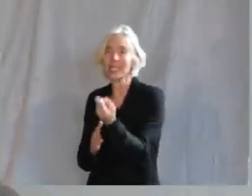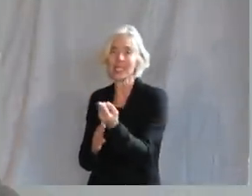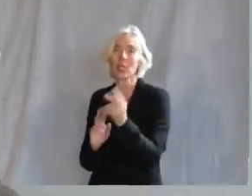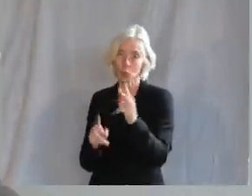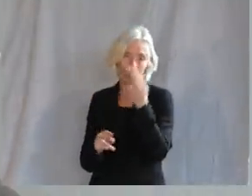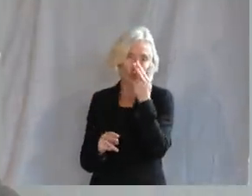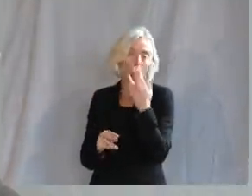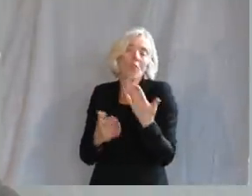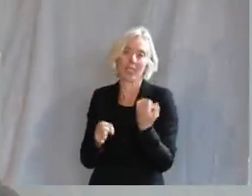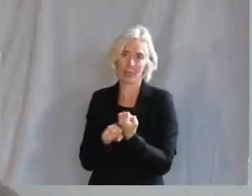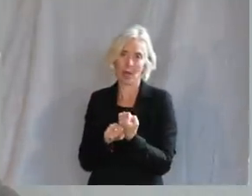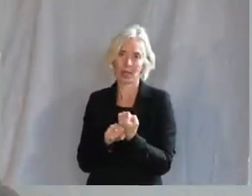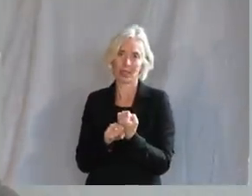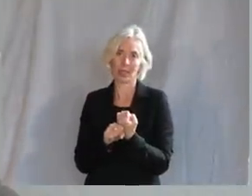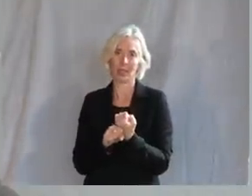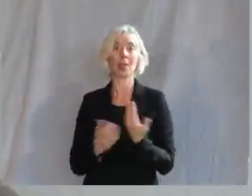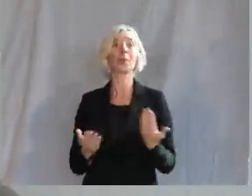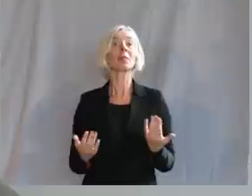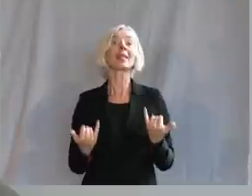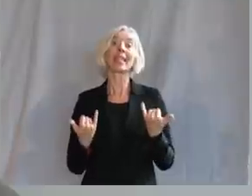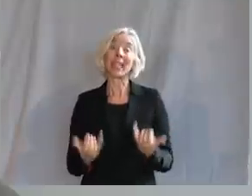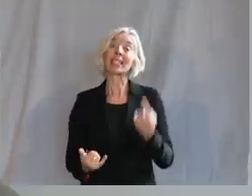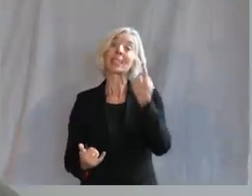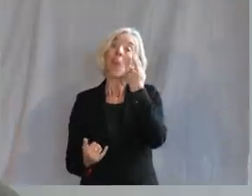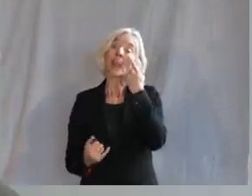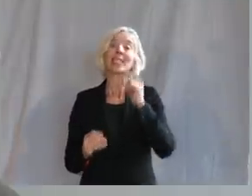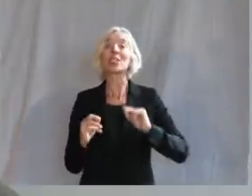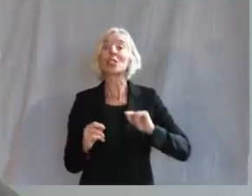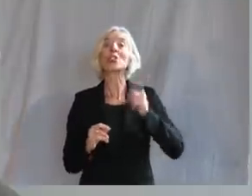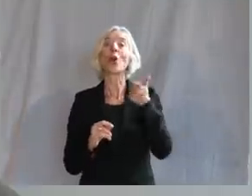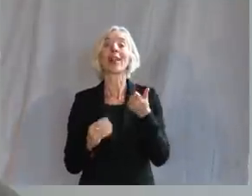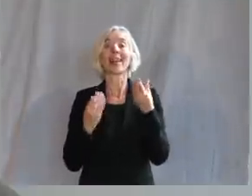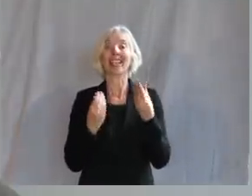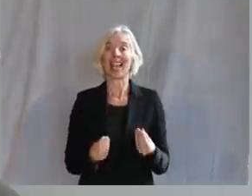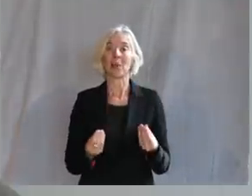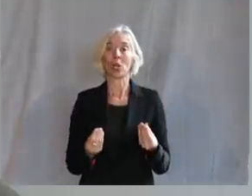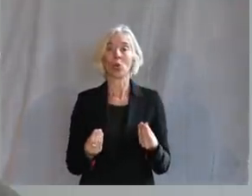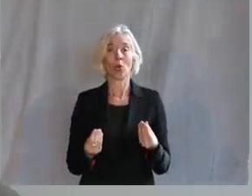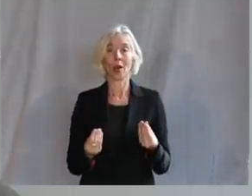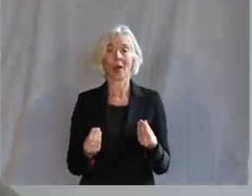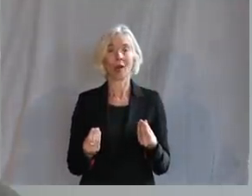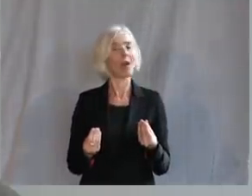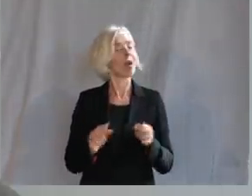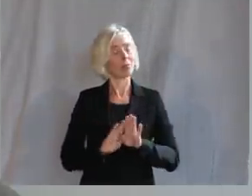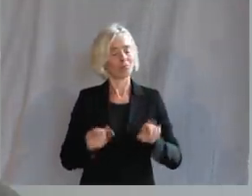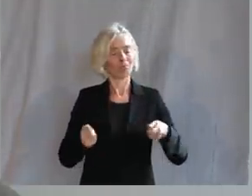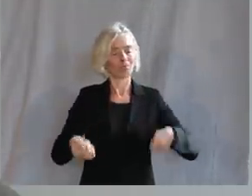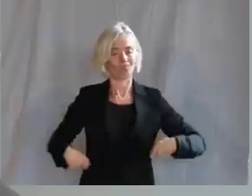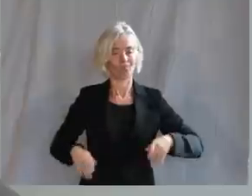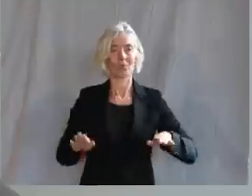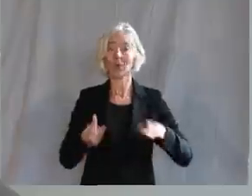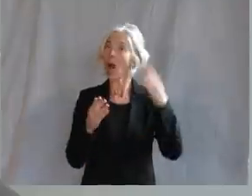keine Sondergenehmigung derzeit mehr aussprechen. Also eine Sondergenehmigung war zum Beispiel das ganze Konzept Sommer in der Stadt. Das würden wir